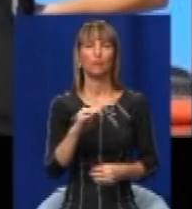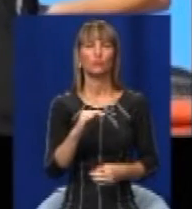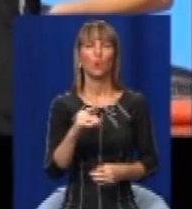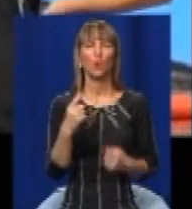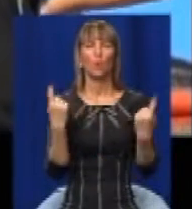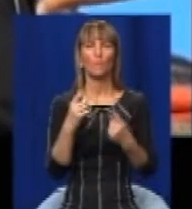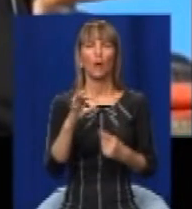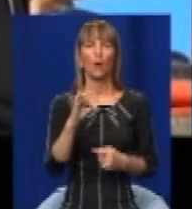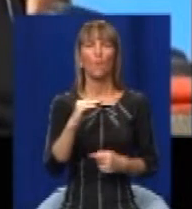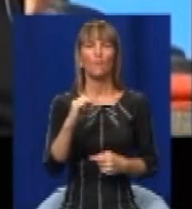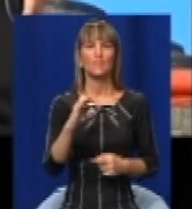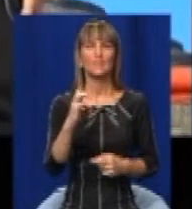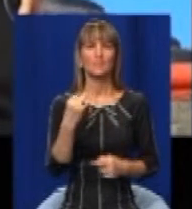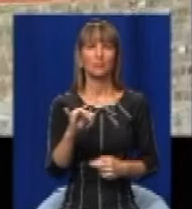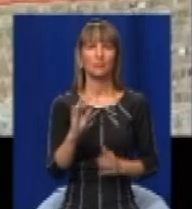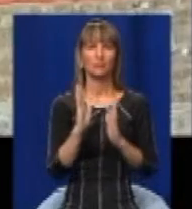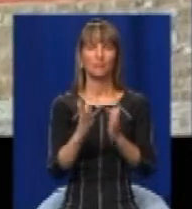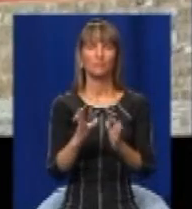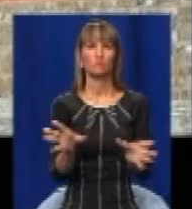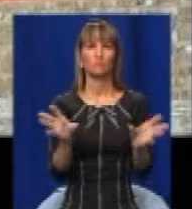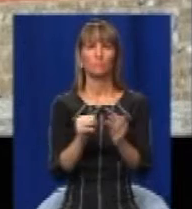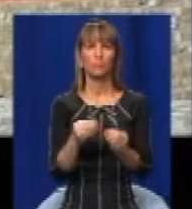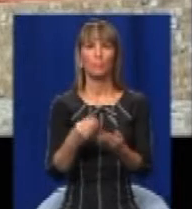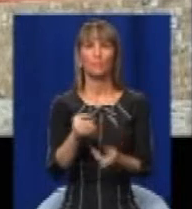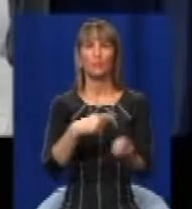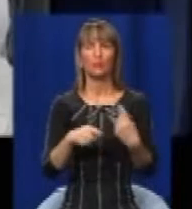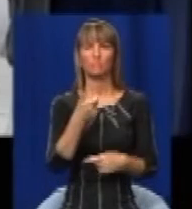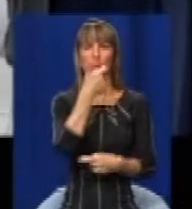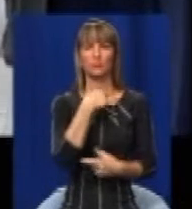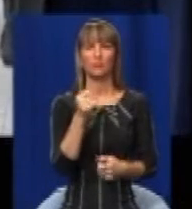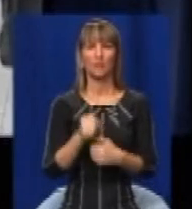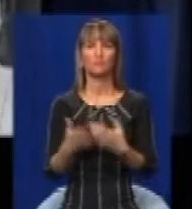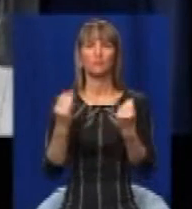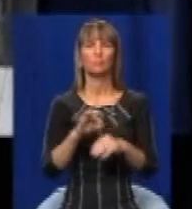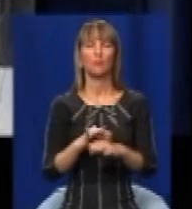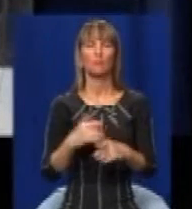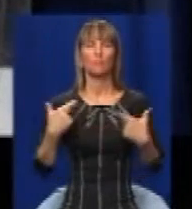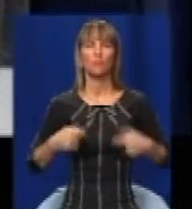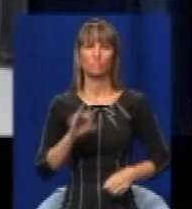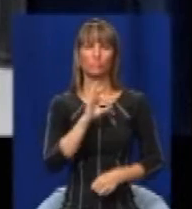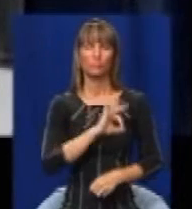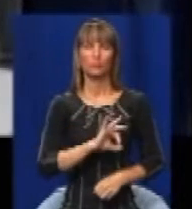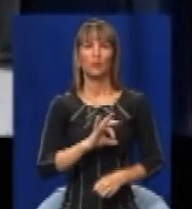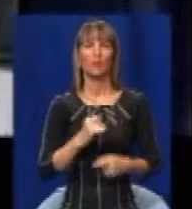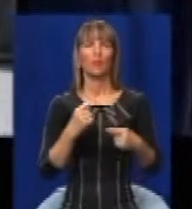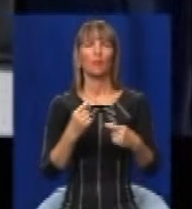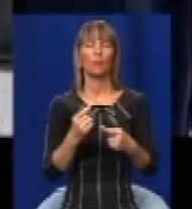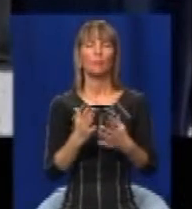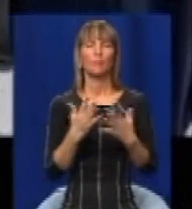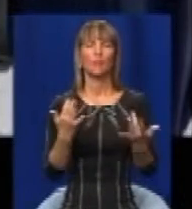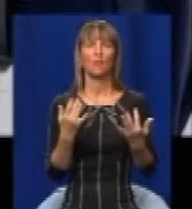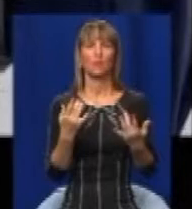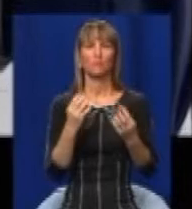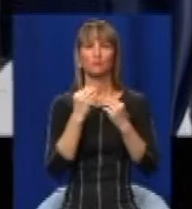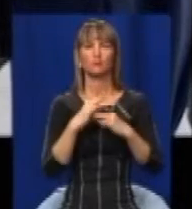офісний стиль в порівнянні з бізнес-кежуал. Елегантна повсякденність. В костюмі допускається використання більшої кількості аксесуарів